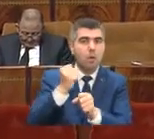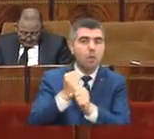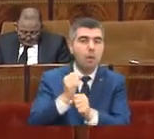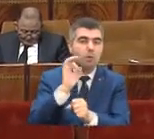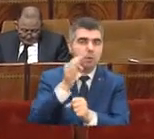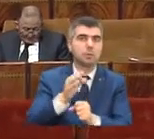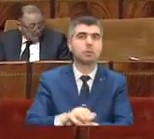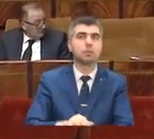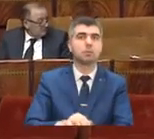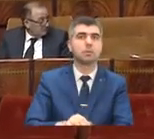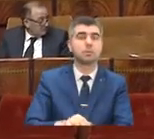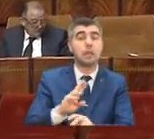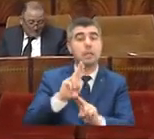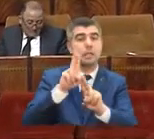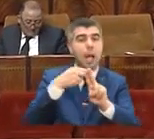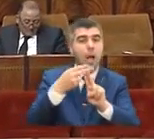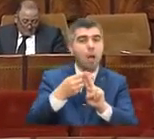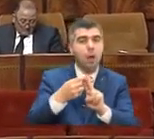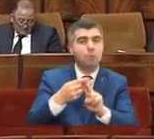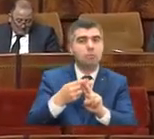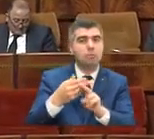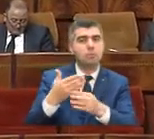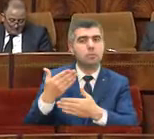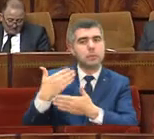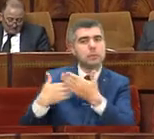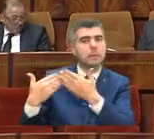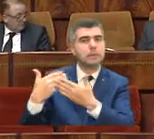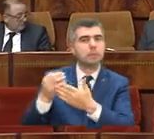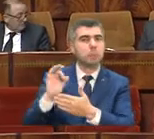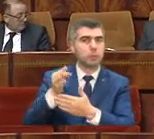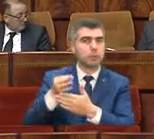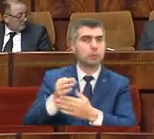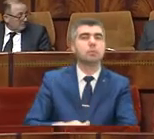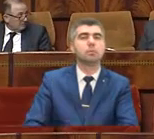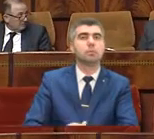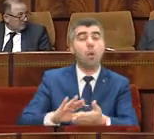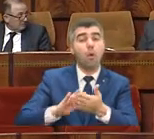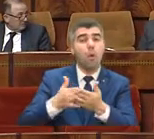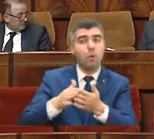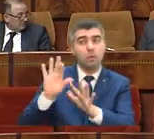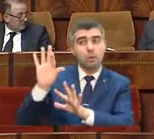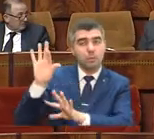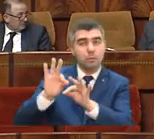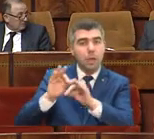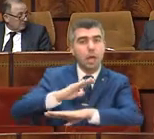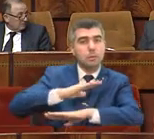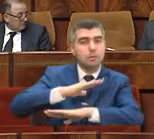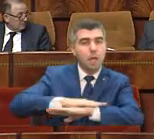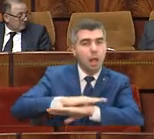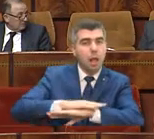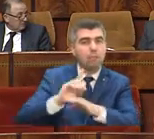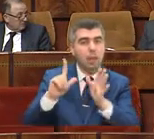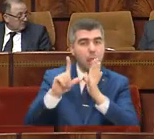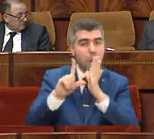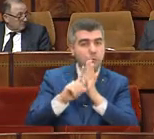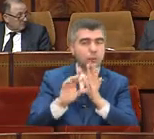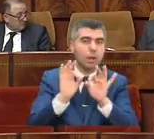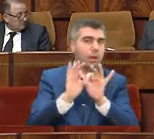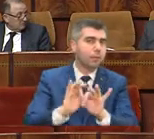صحيح انكم اجبتم على هذا السؤال في عده مناسبات، ولكن غالبيه التعيينات لم تحترم لا روح ولا نص هذا